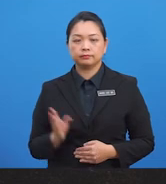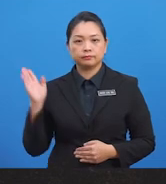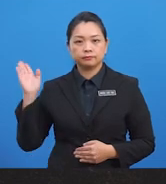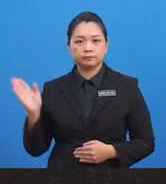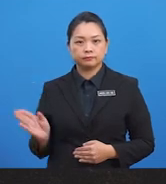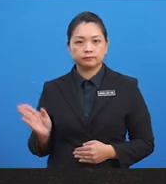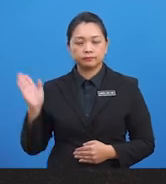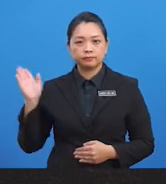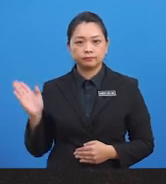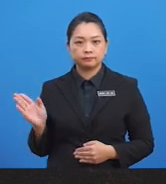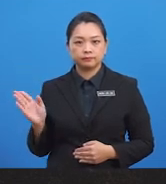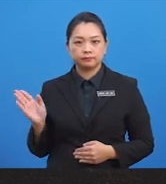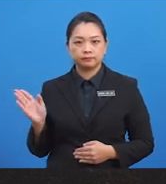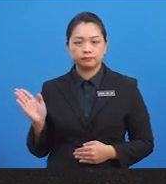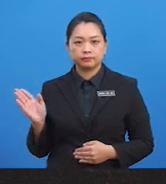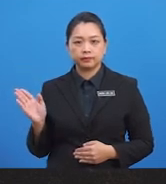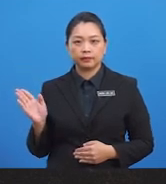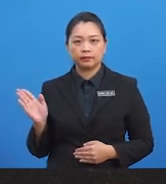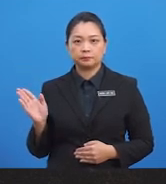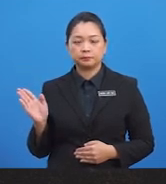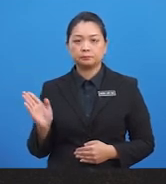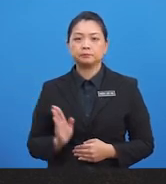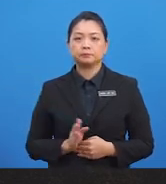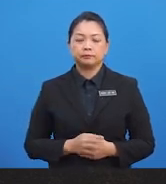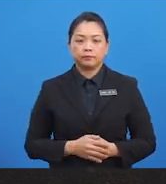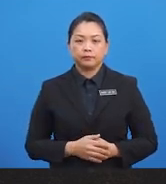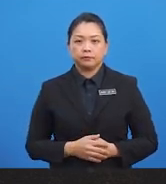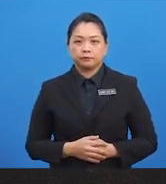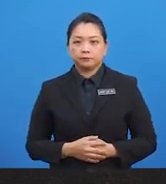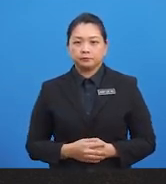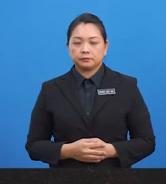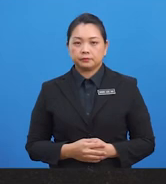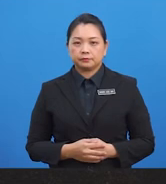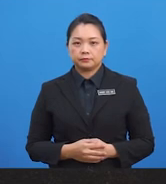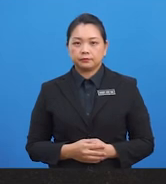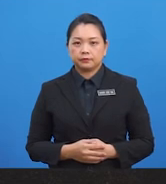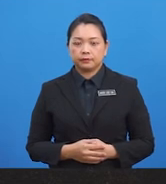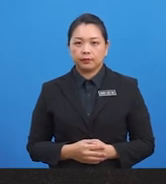Kamiran bagi fungsi fx bagi had a hingga b